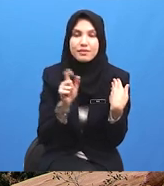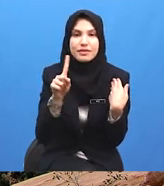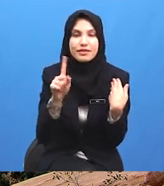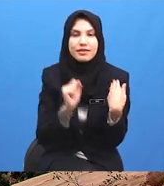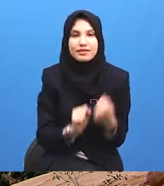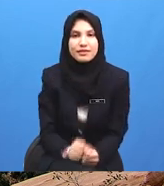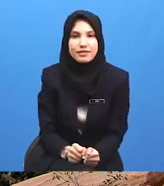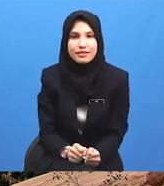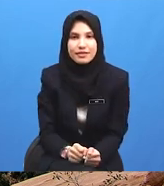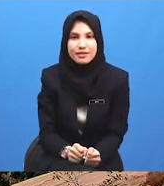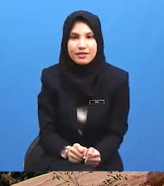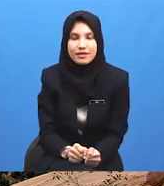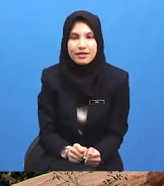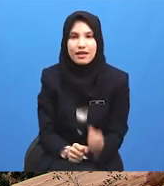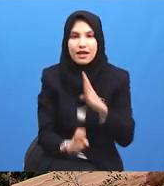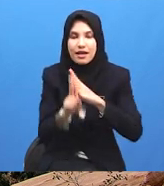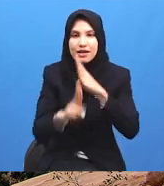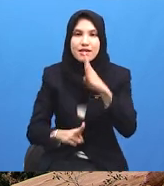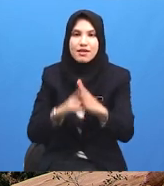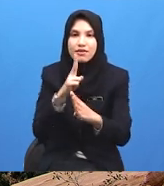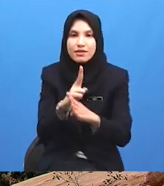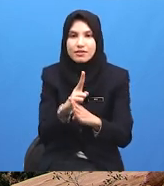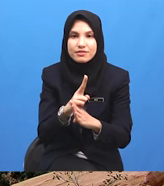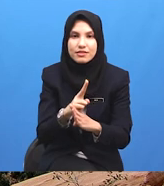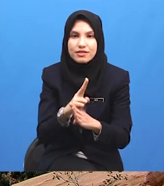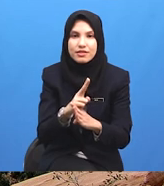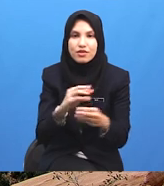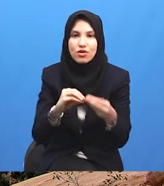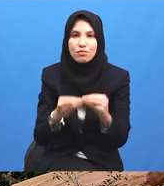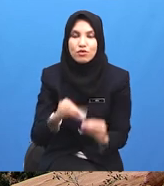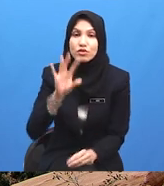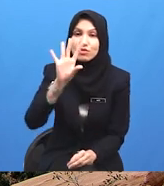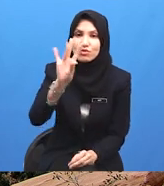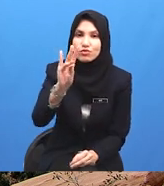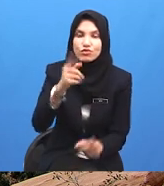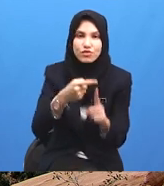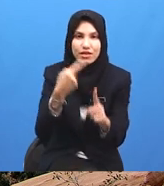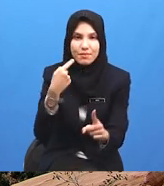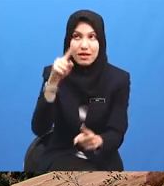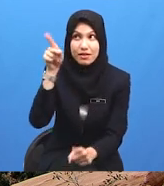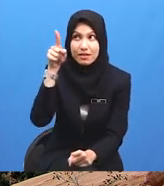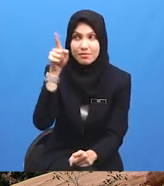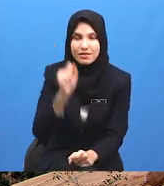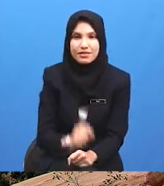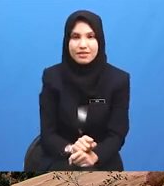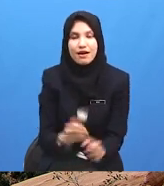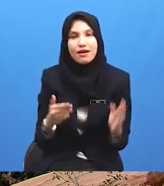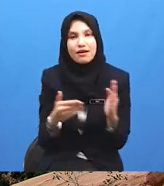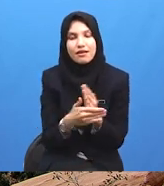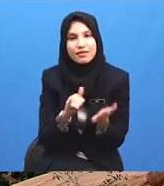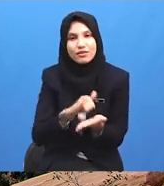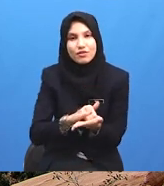Manakala planet Uranus adalah planet ketujuh daripada matahari. Oleh itu,